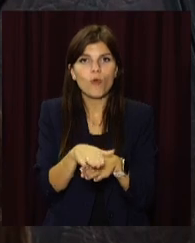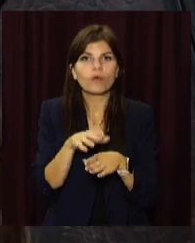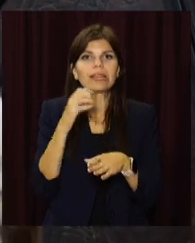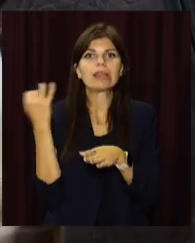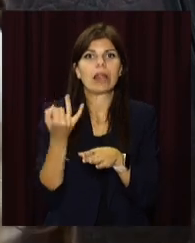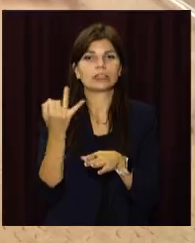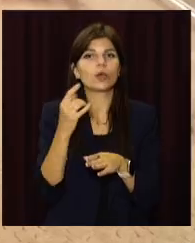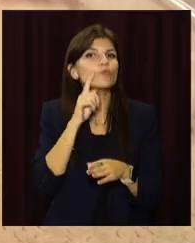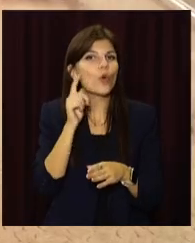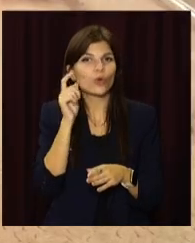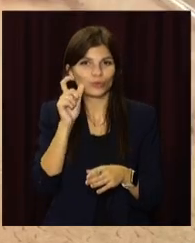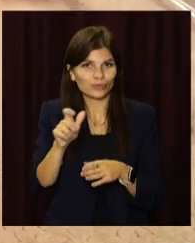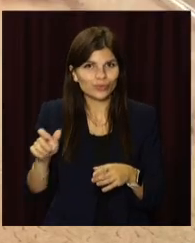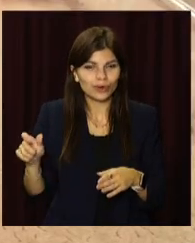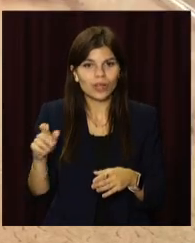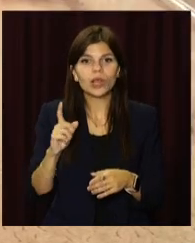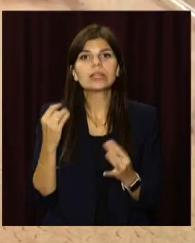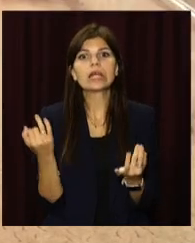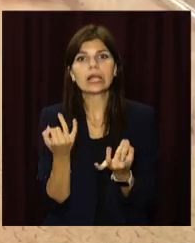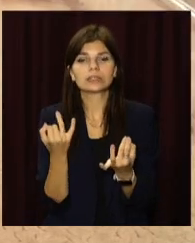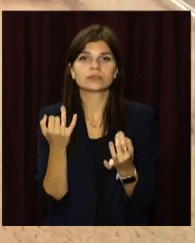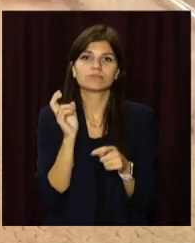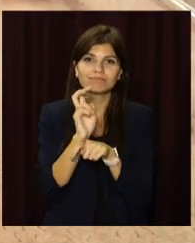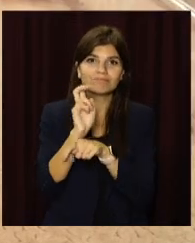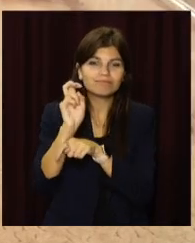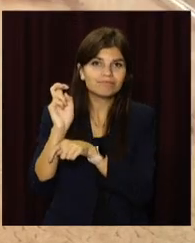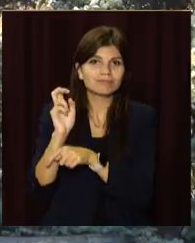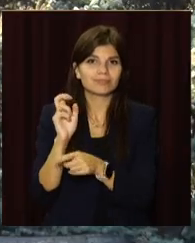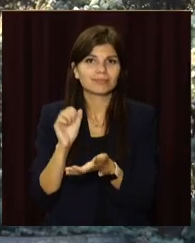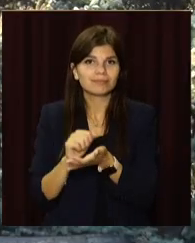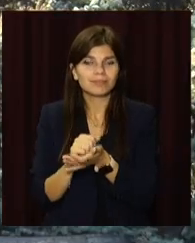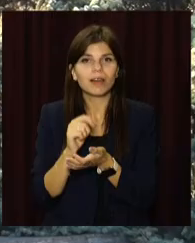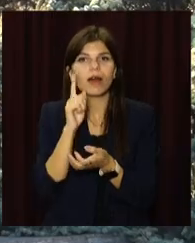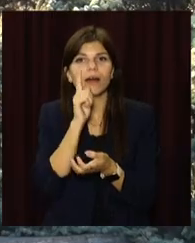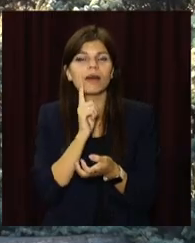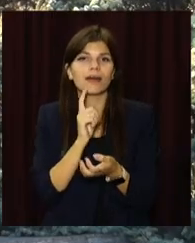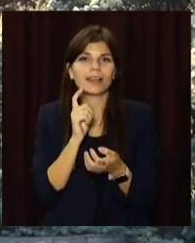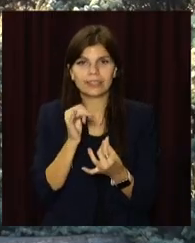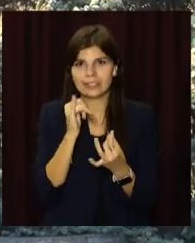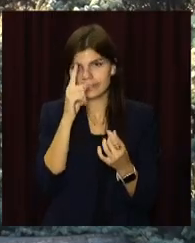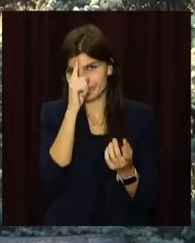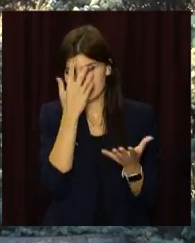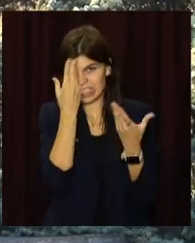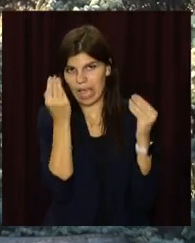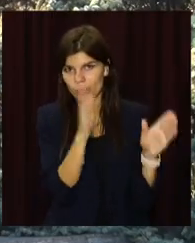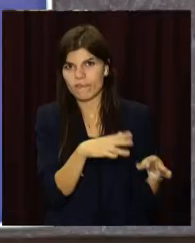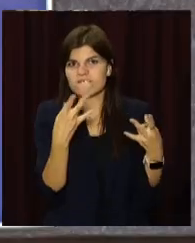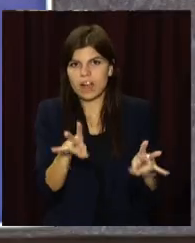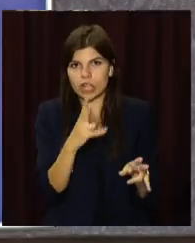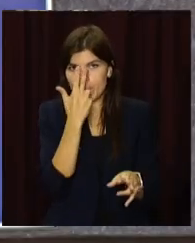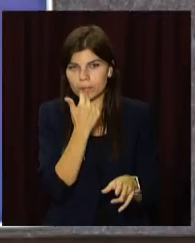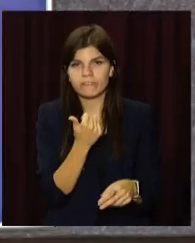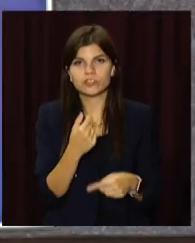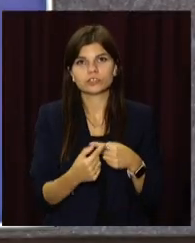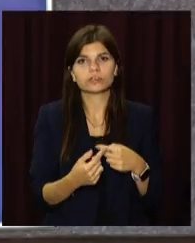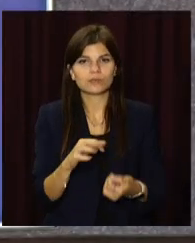молодої людини цікавими заходами, захопленням. На виїзному засіданні в Павлограді Координаційна рада з